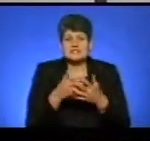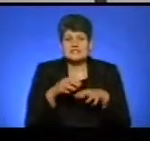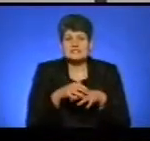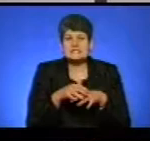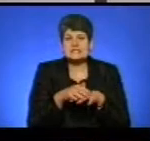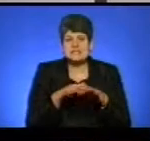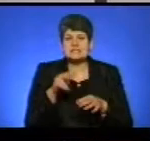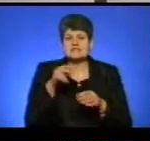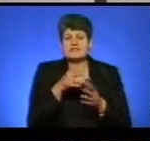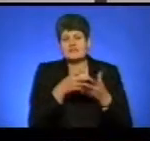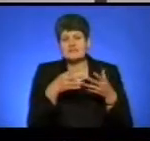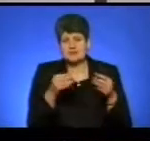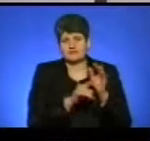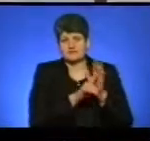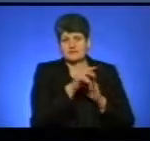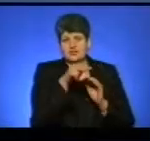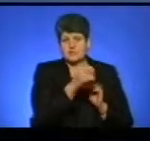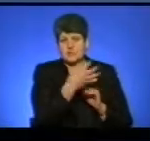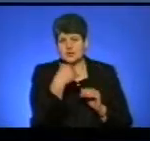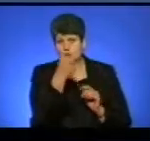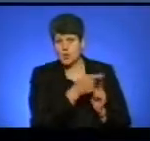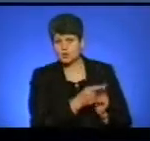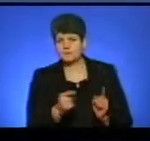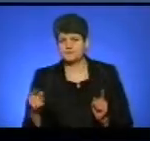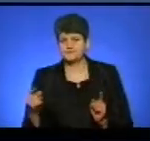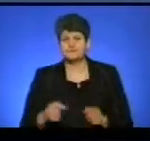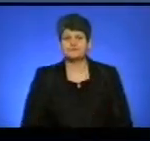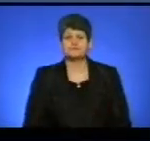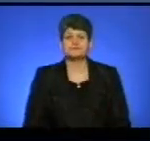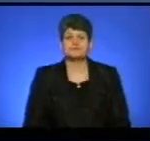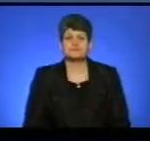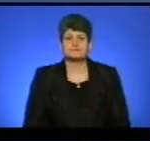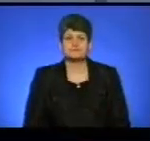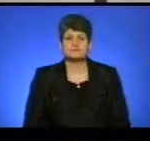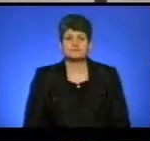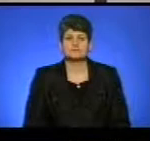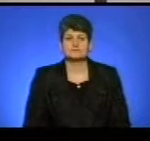із весни 2015 року. We'll be right back.